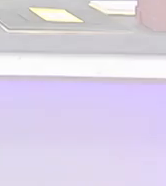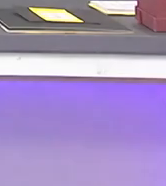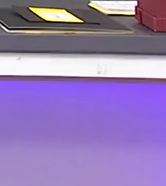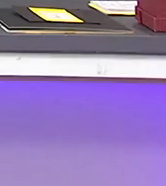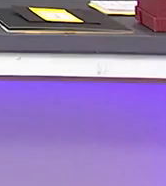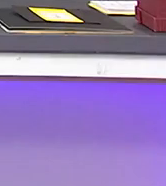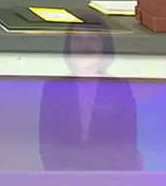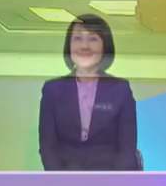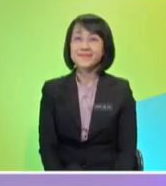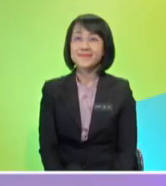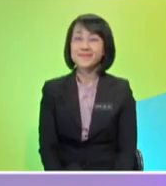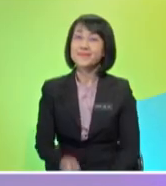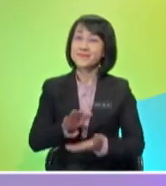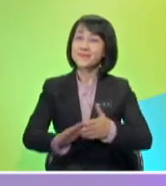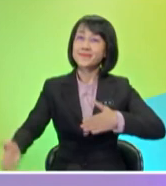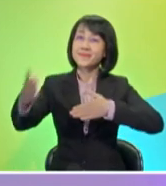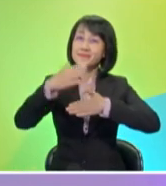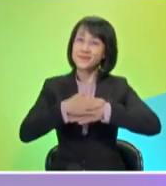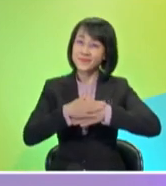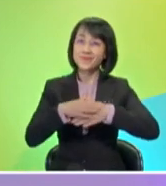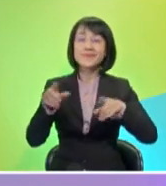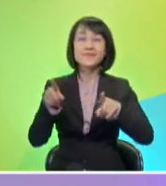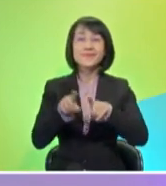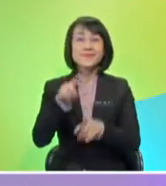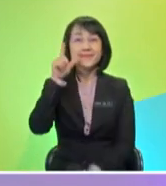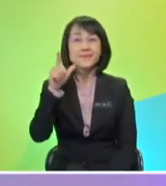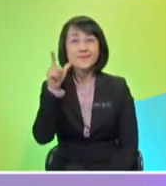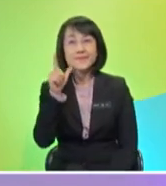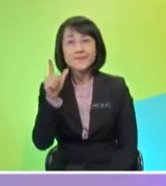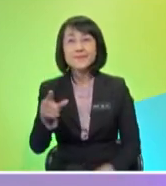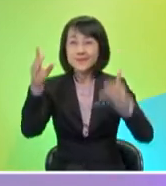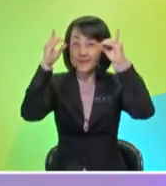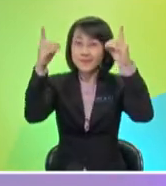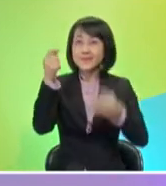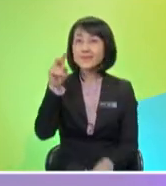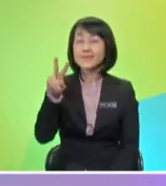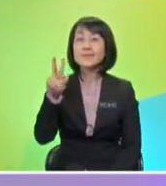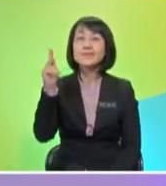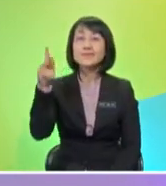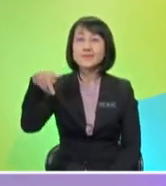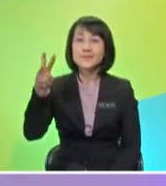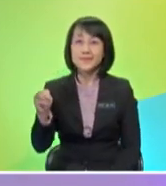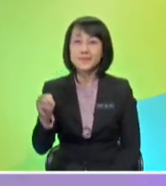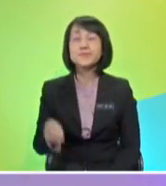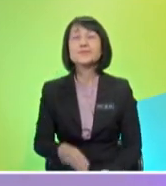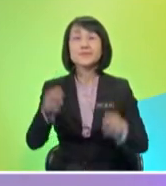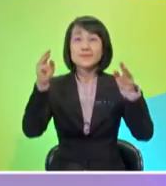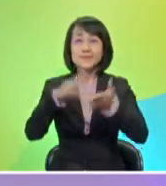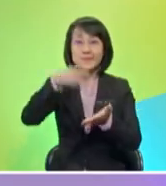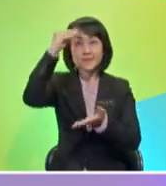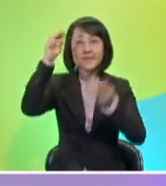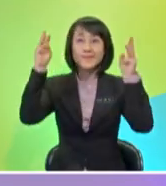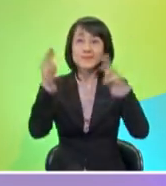KPM. Anda kembali bersama Ria dalam Didik TV KPM. Hari ini kita dalam slot tahap 1 bagi mata pelajaran matematik bersama-sama dengan Cikgu